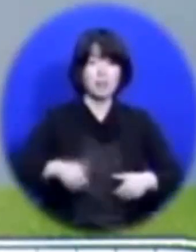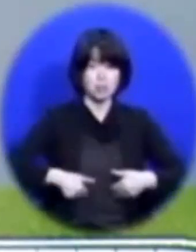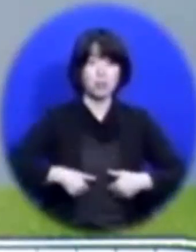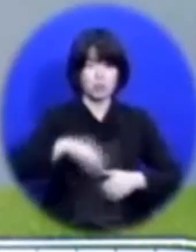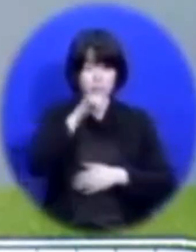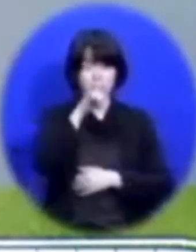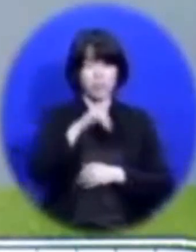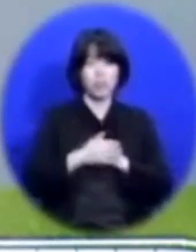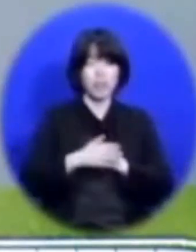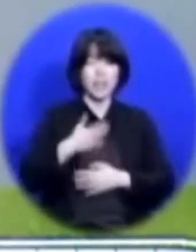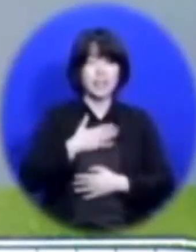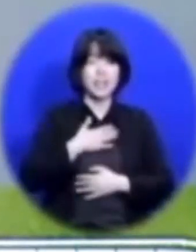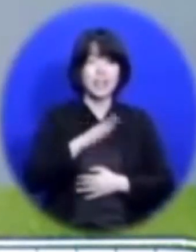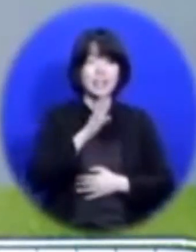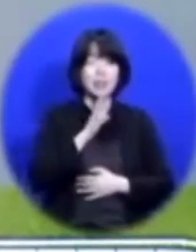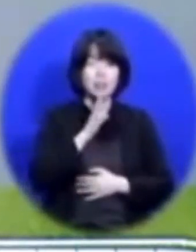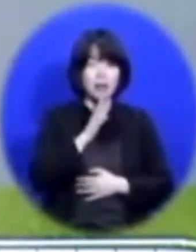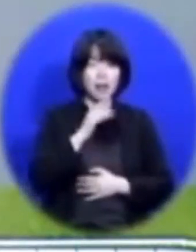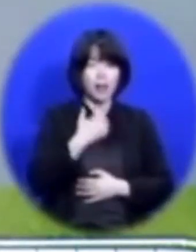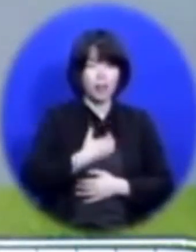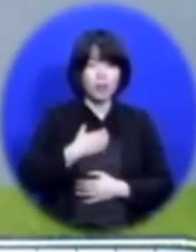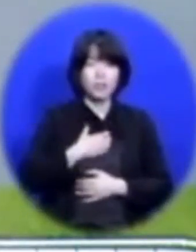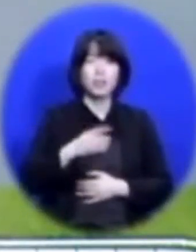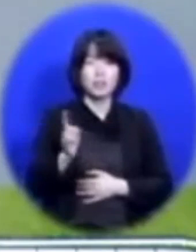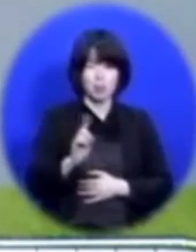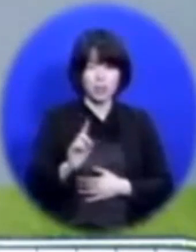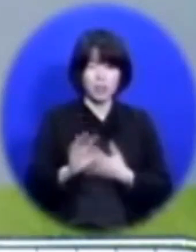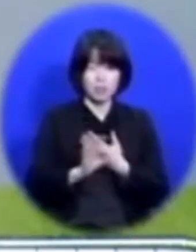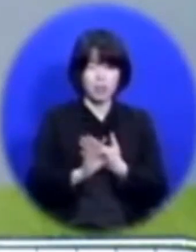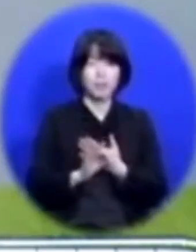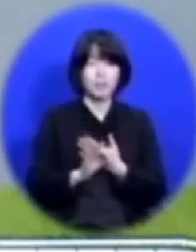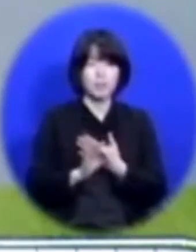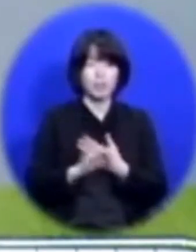현명하게다뤄야할문제입니다.제가정말로걱정하는것은